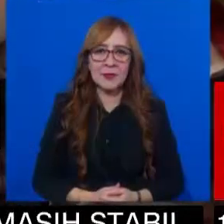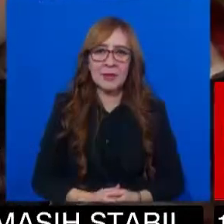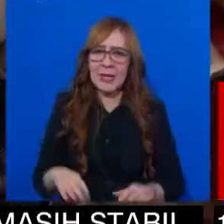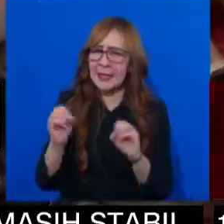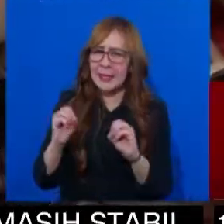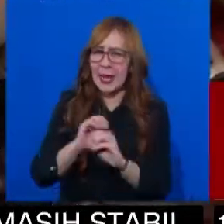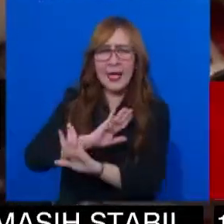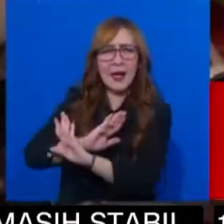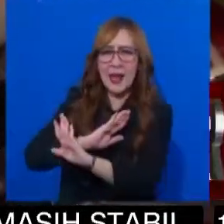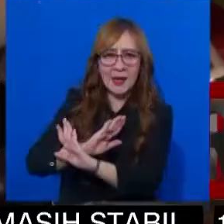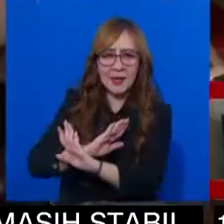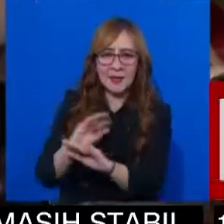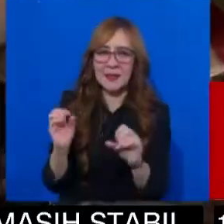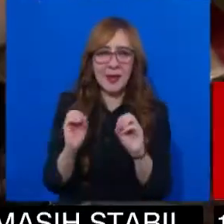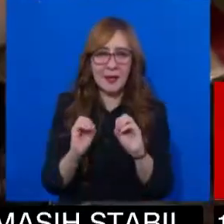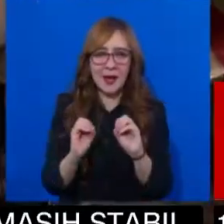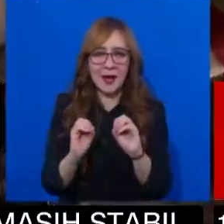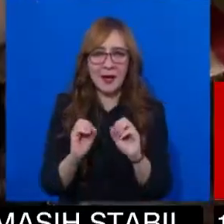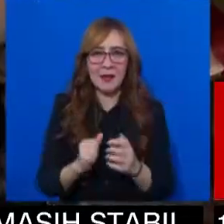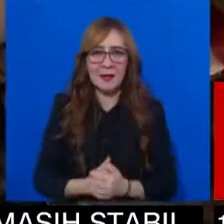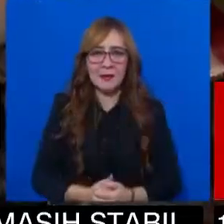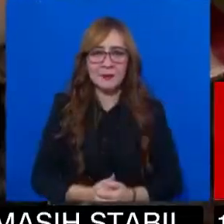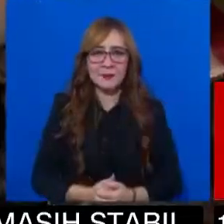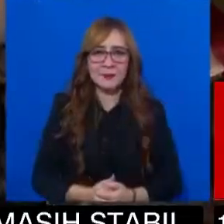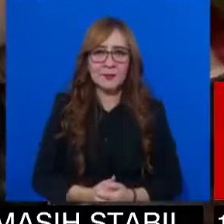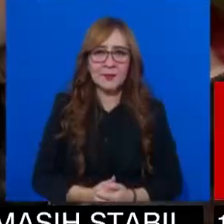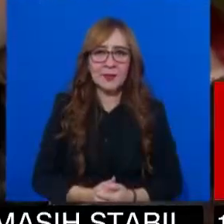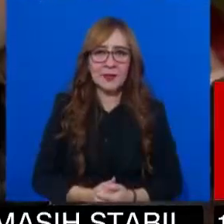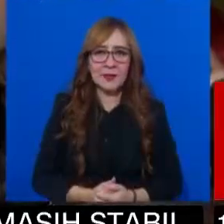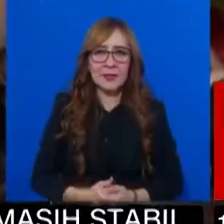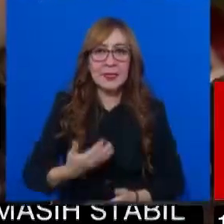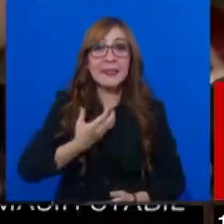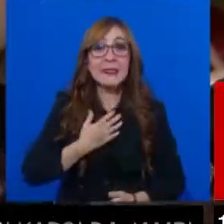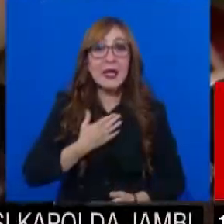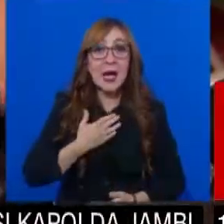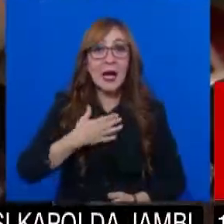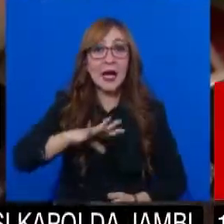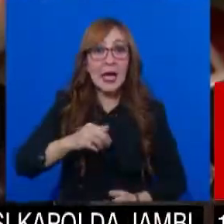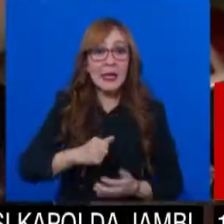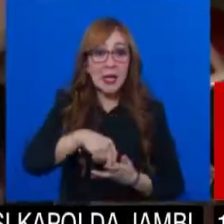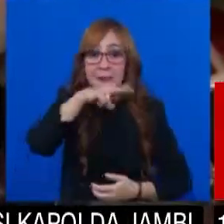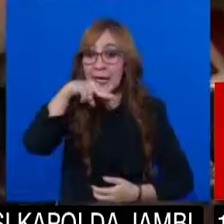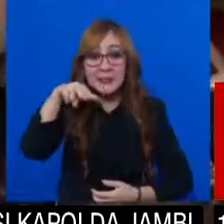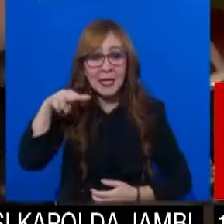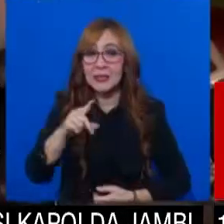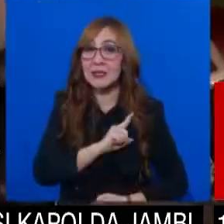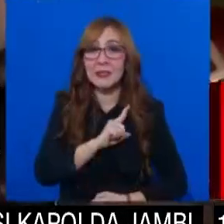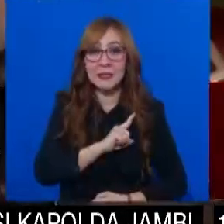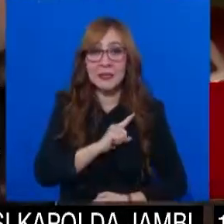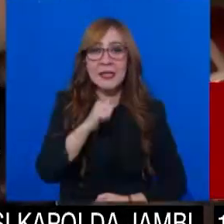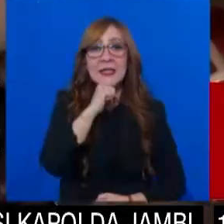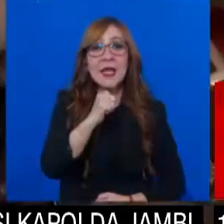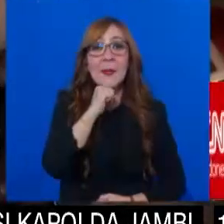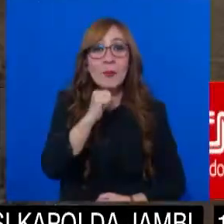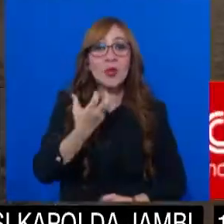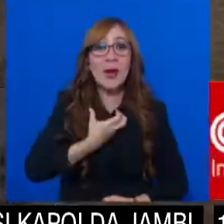mau kemangi, mau apa, lalab-lalaban. Saya suka nyari ke sono, ke sini, siapa aja orang sono juga, siapa aja yang ini